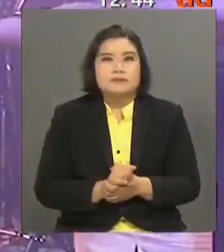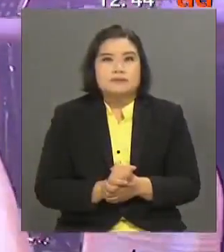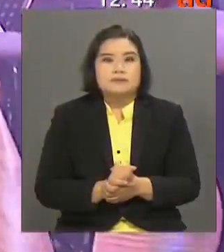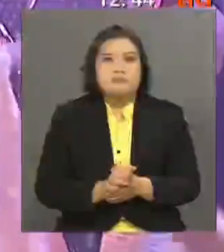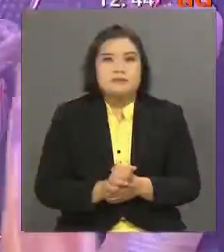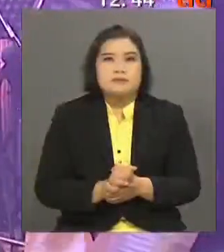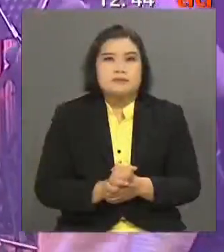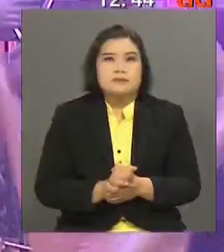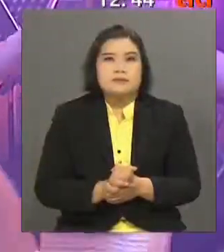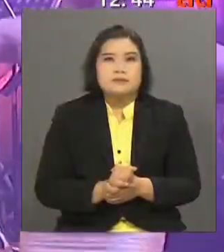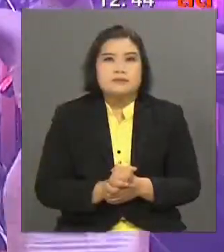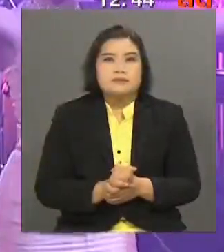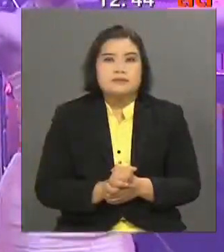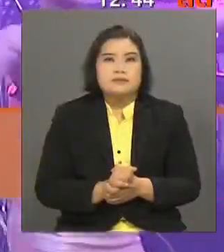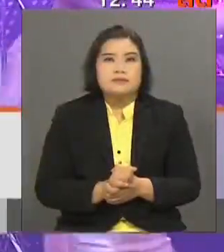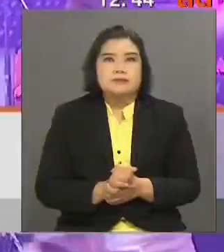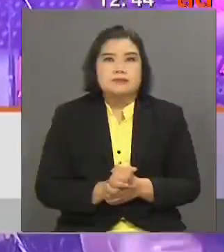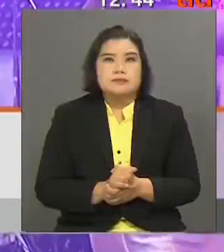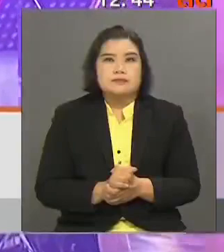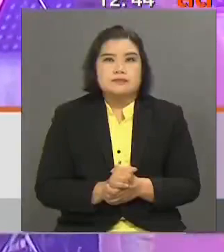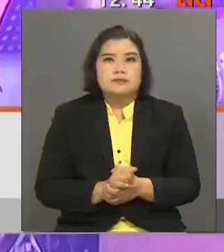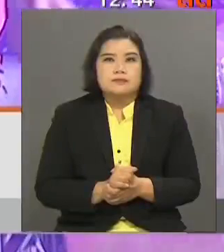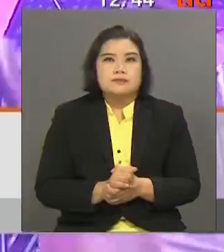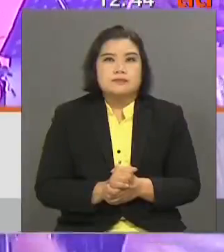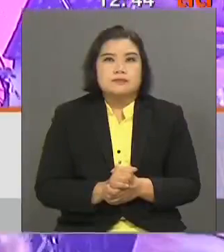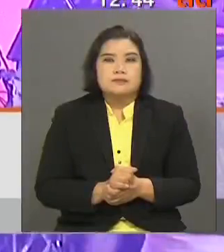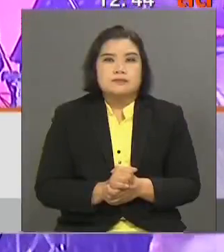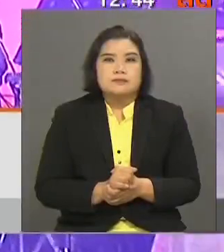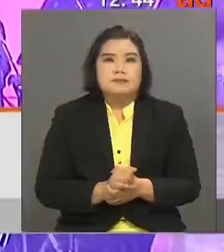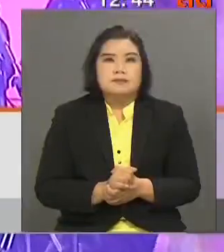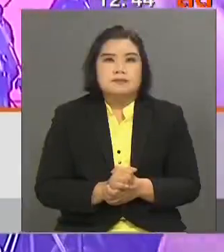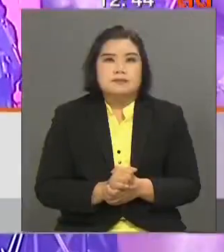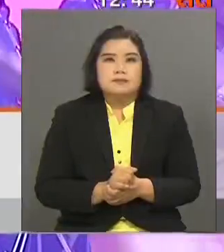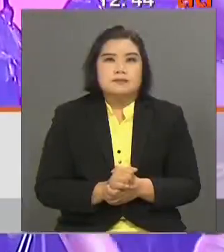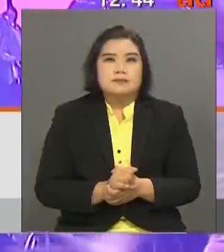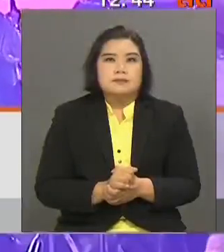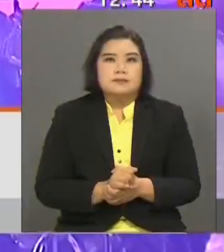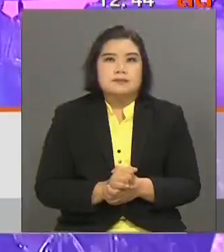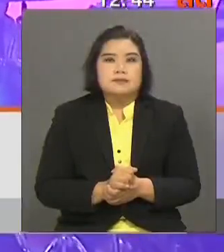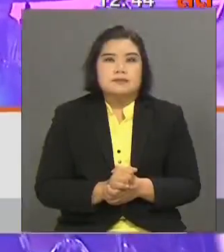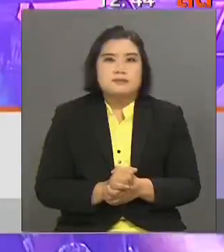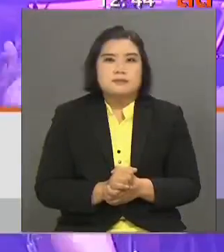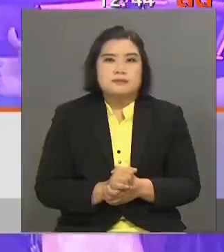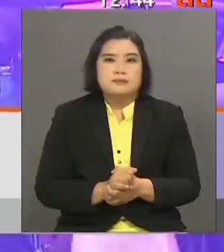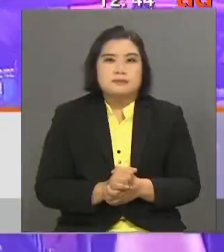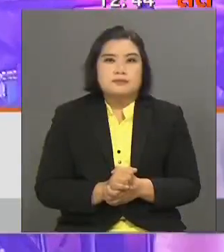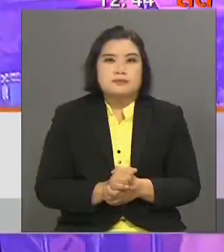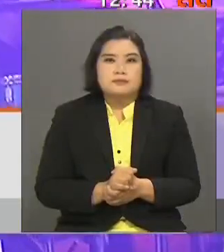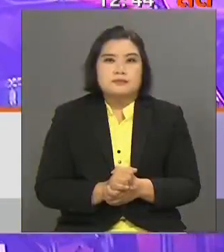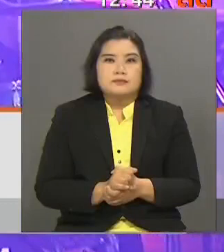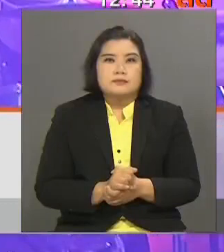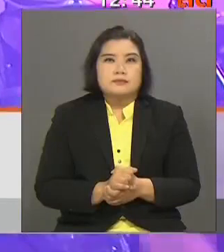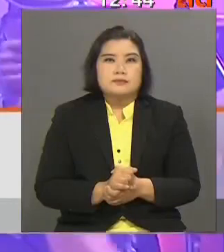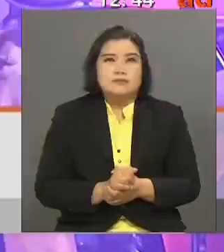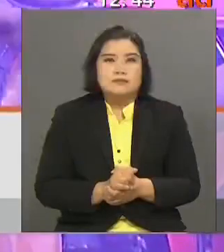จากลาตอนชะตาของพี่ตกต่ำกลับบ้านตอนค่ำ